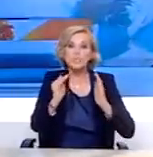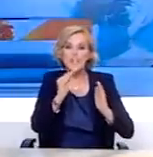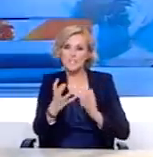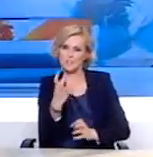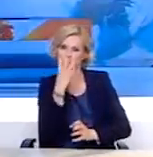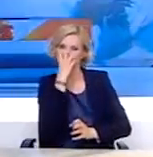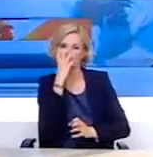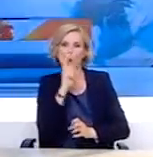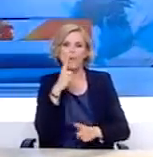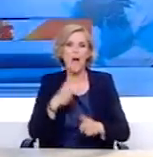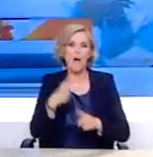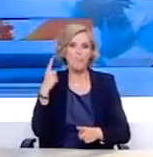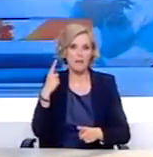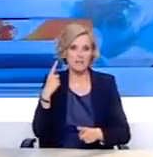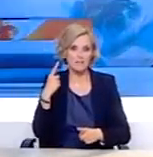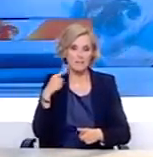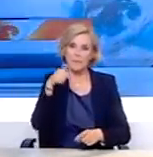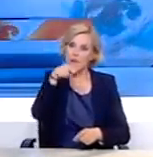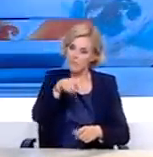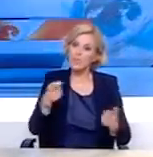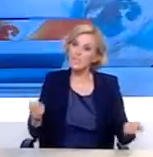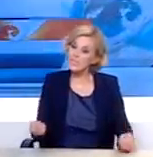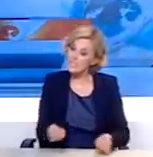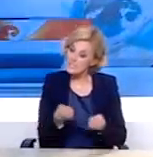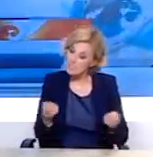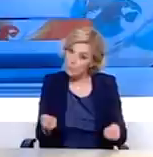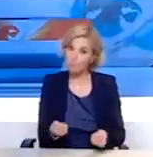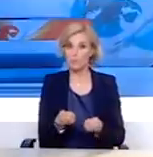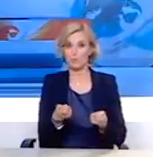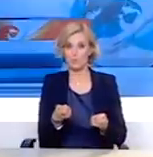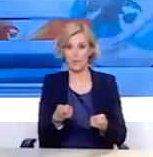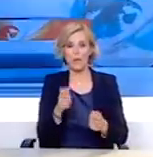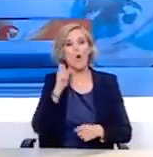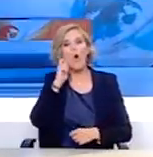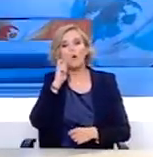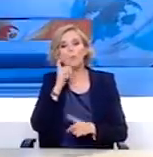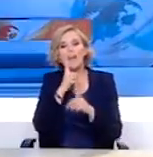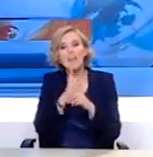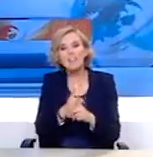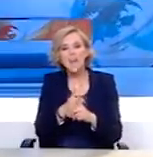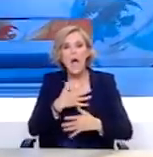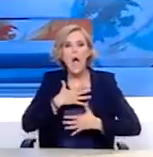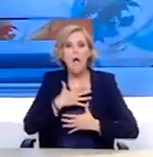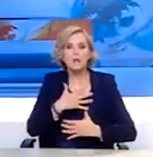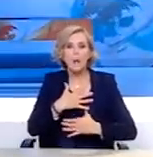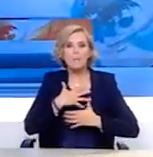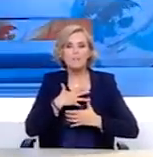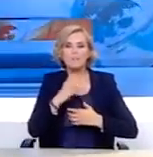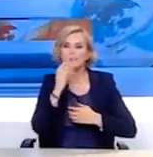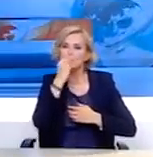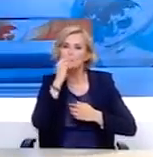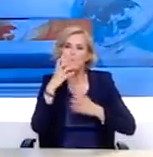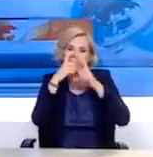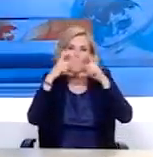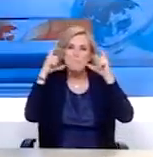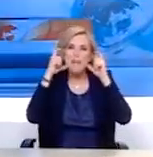για τις μάσκες στο γενικό κοινό. Και στην διεθνή βιβλιογραφία αναφέρονται και σαν respirators. Κάποιοι θα έχετε δει, κάποιες περιέχουν βαλβίδα, κάποιες δεν περιέχουν